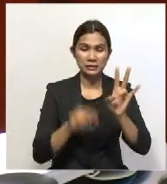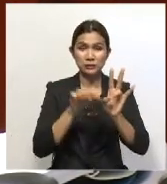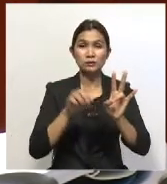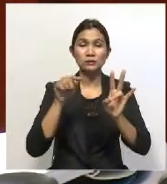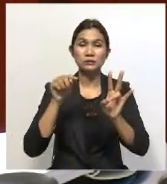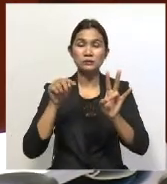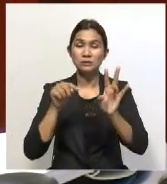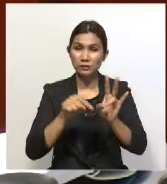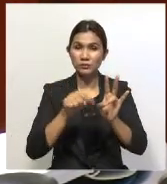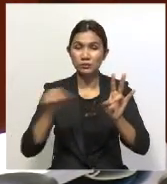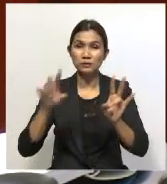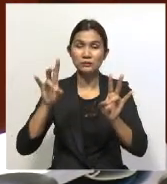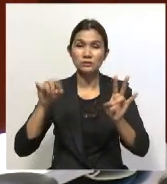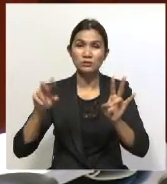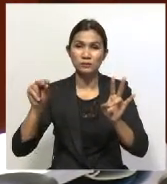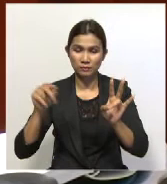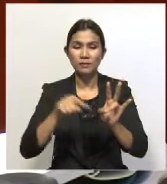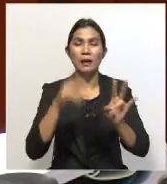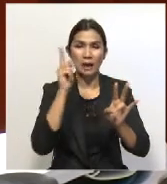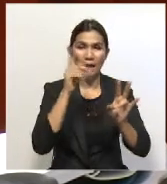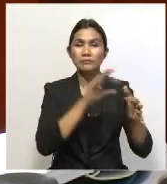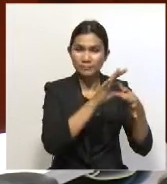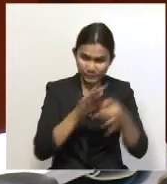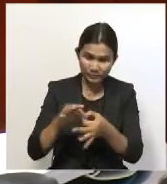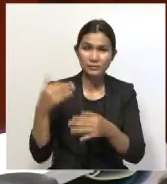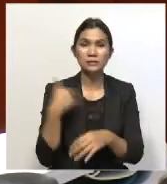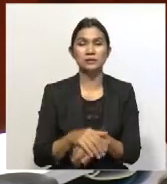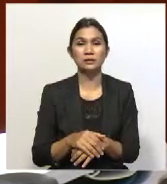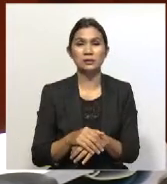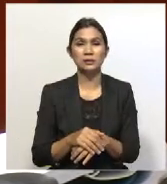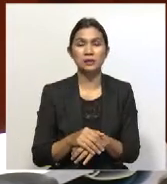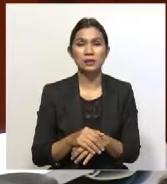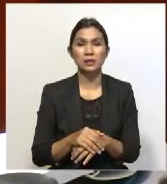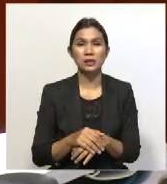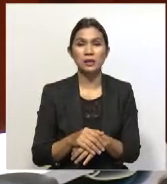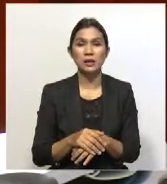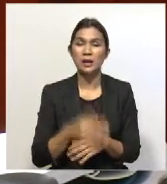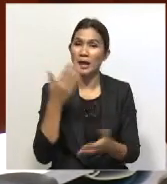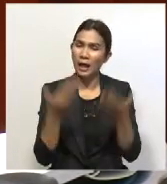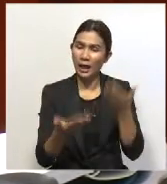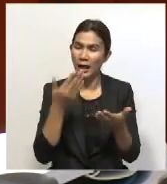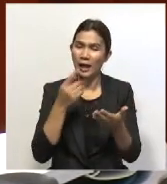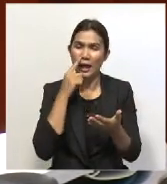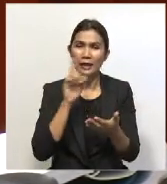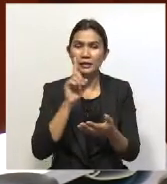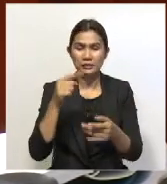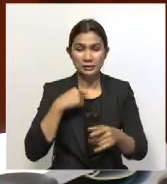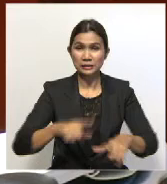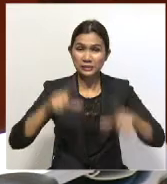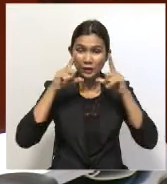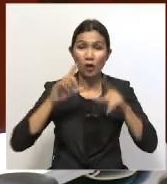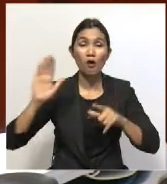7:30ก็จะรับข่าวอันนี้ไปด้วยอะไรที่เป็นข้อที่ถือเป็นเอกลักษณ์ของช่อง